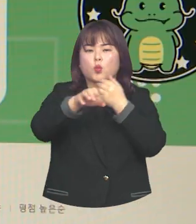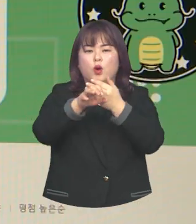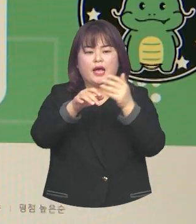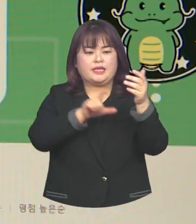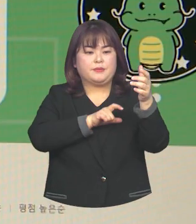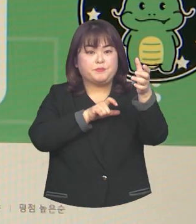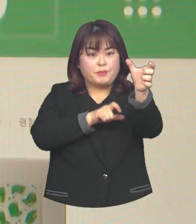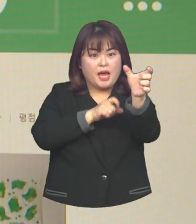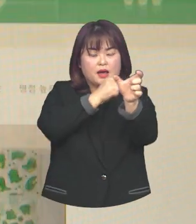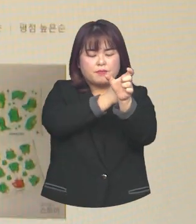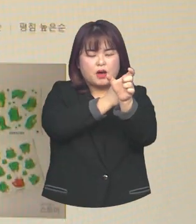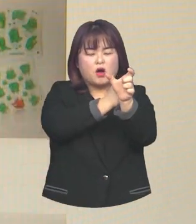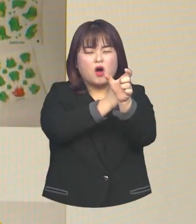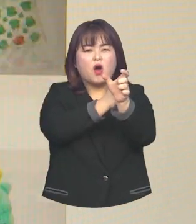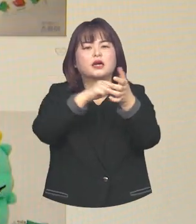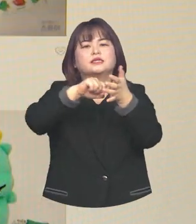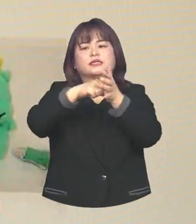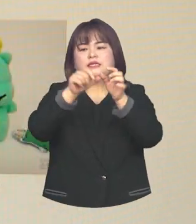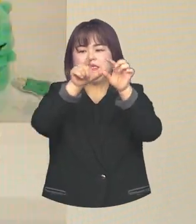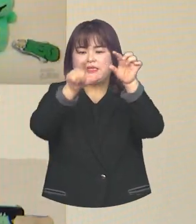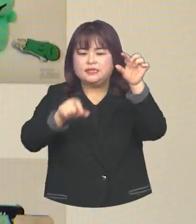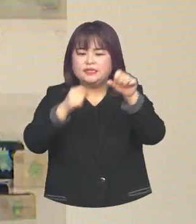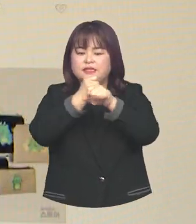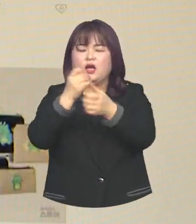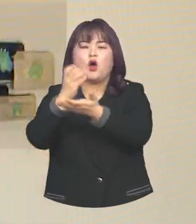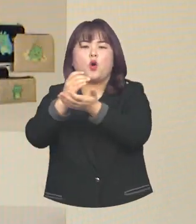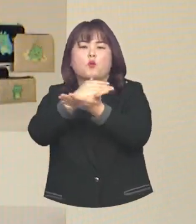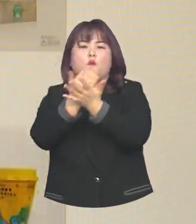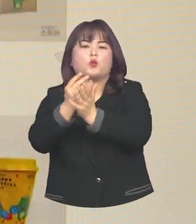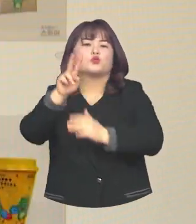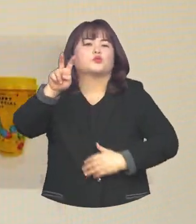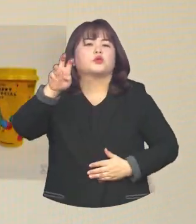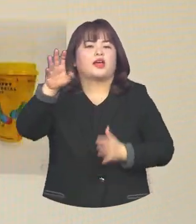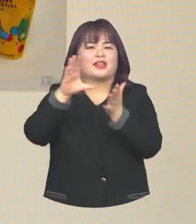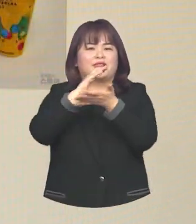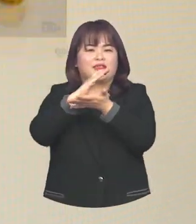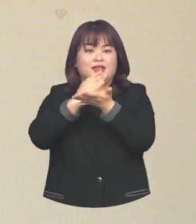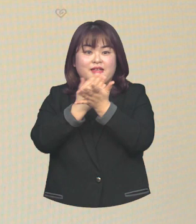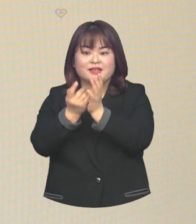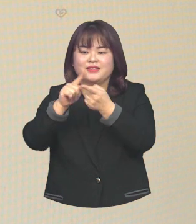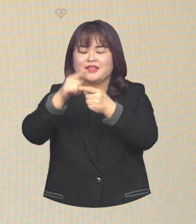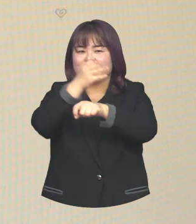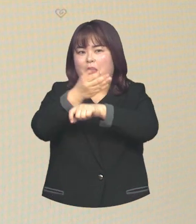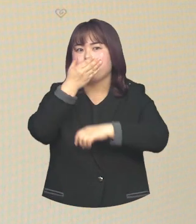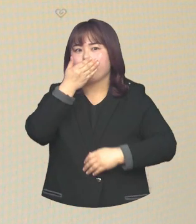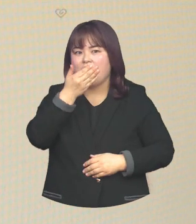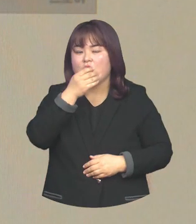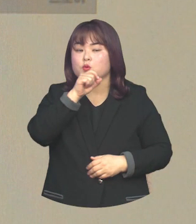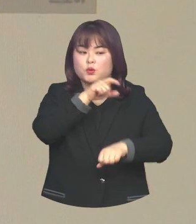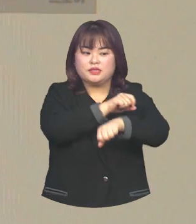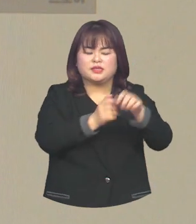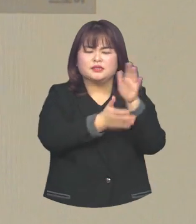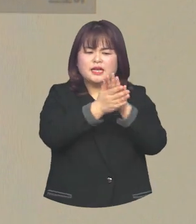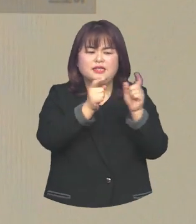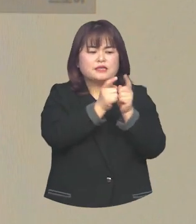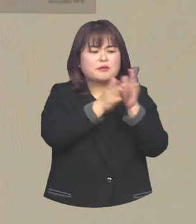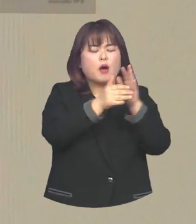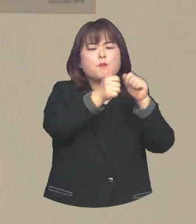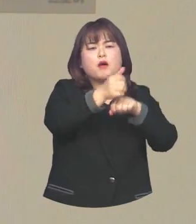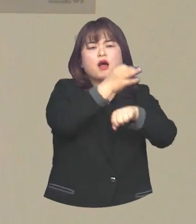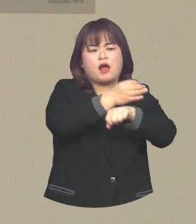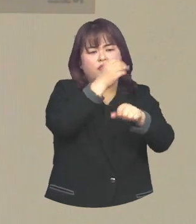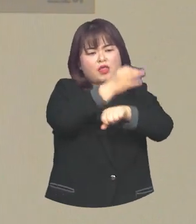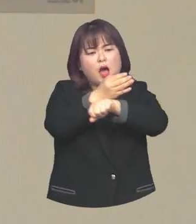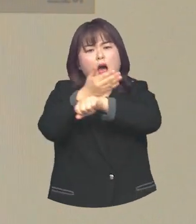스토어를 검색하면 키링, 머그컵 등 26종의 상품을 구매할 수 있습니다. 용인특례시는 그동안